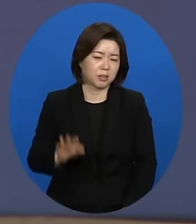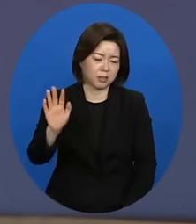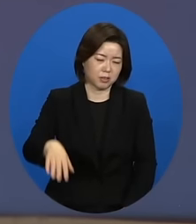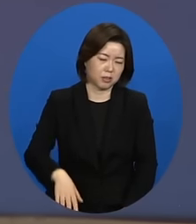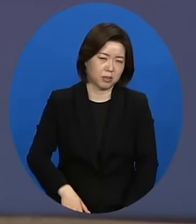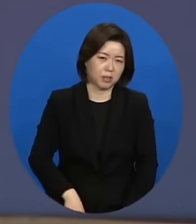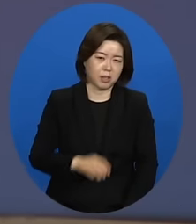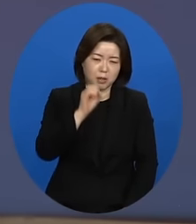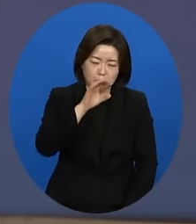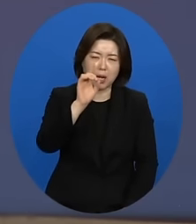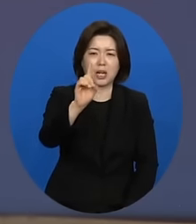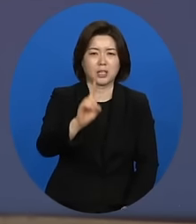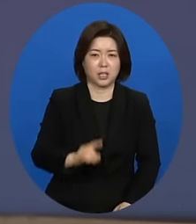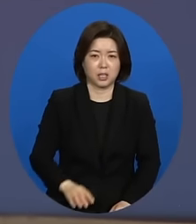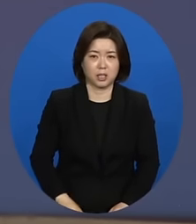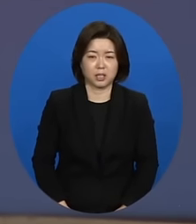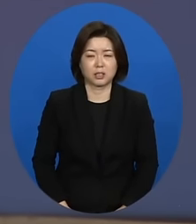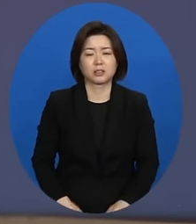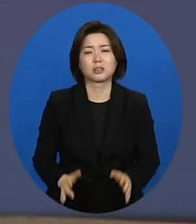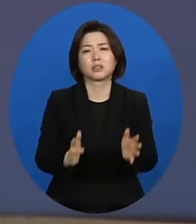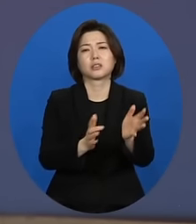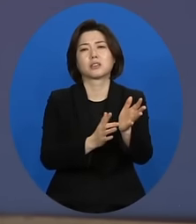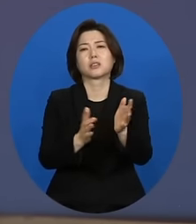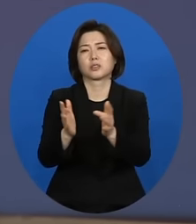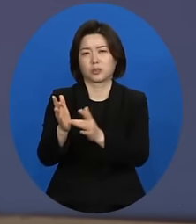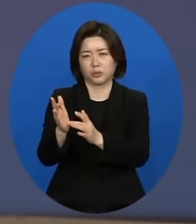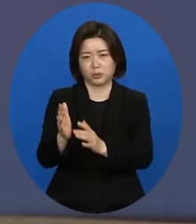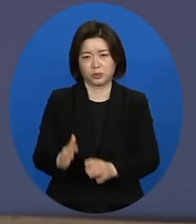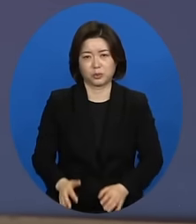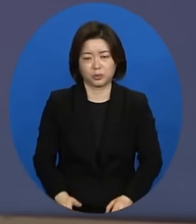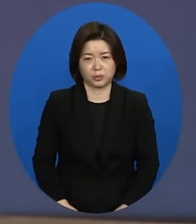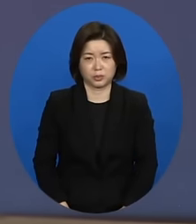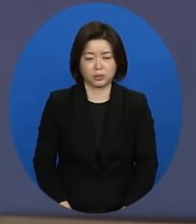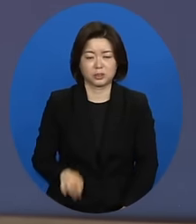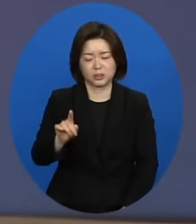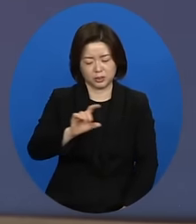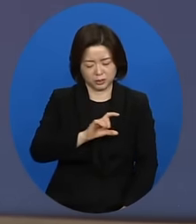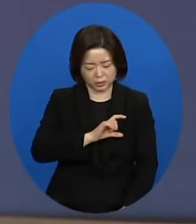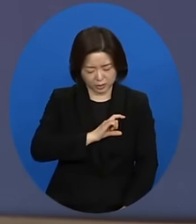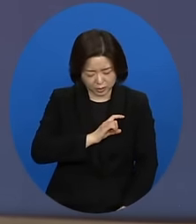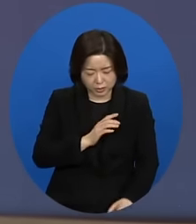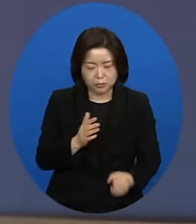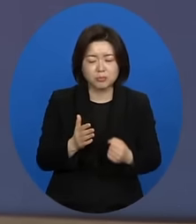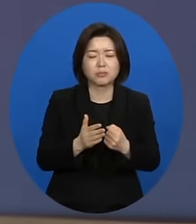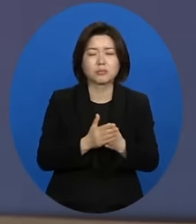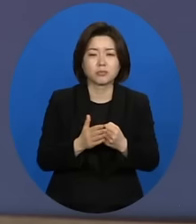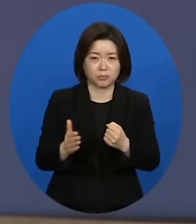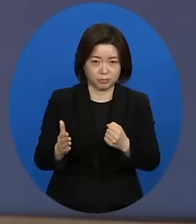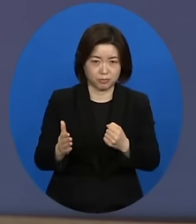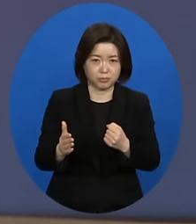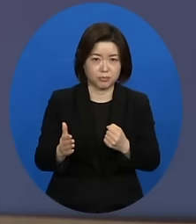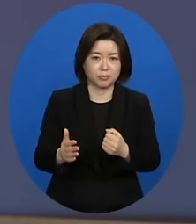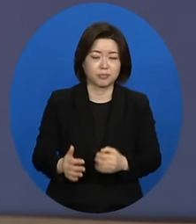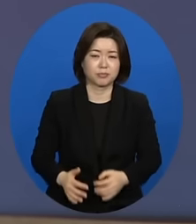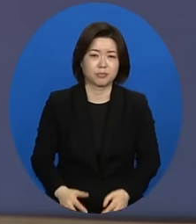한마디. 예수. 그 이름 때문에.